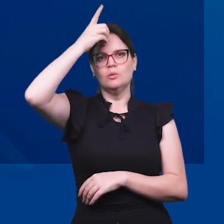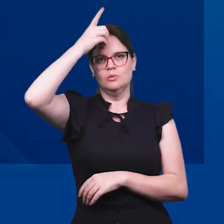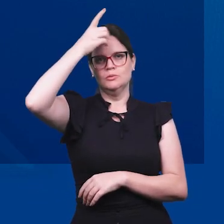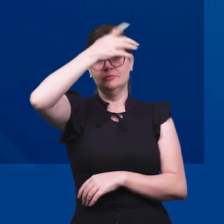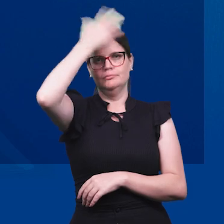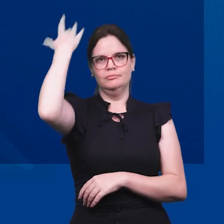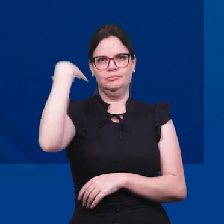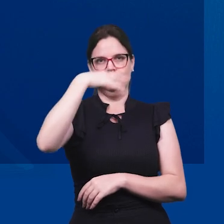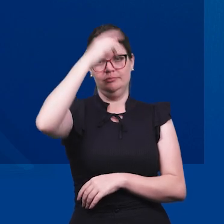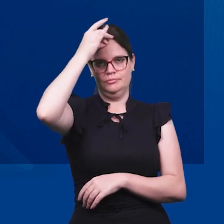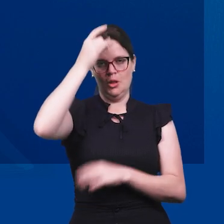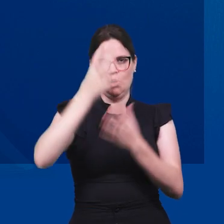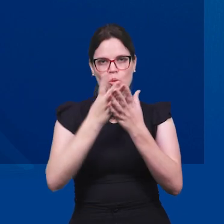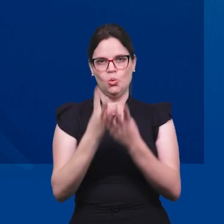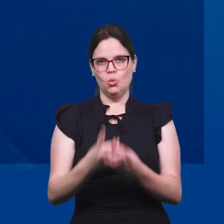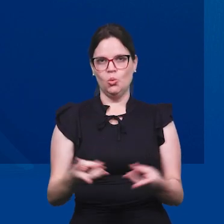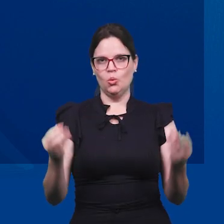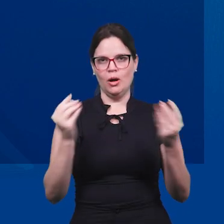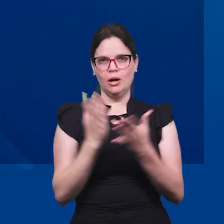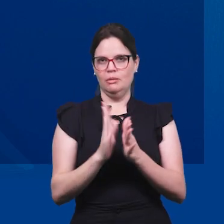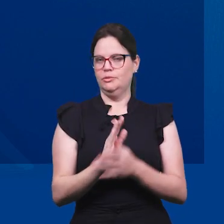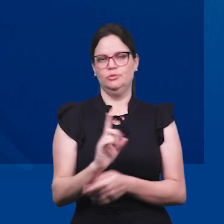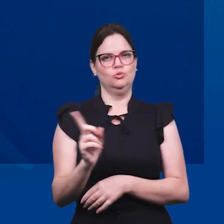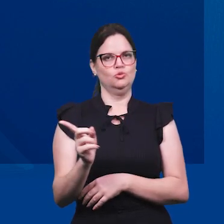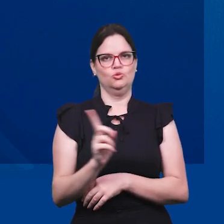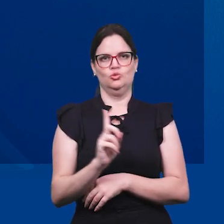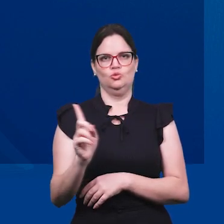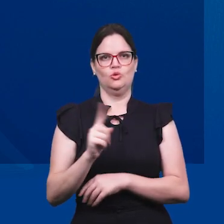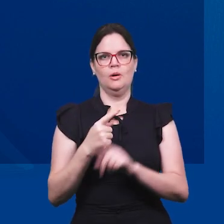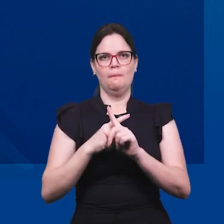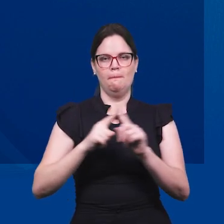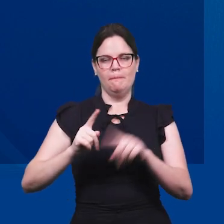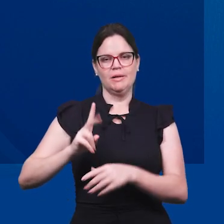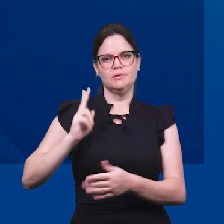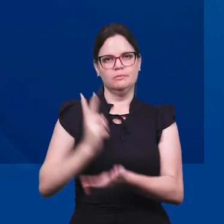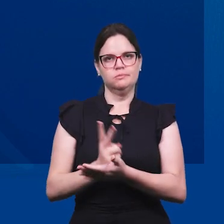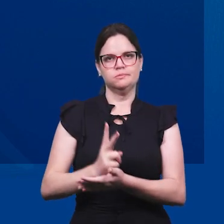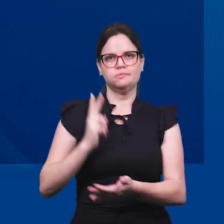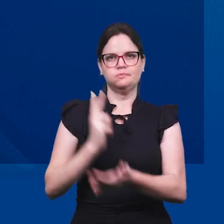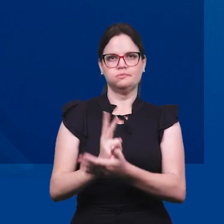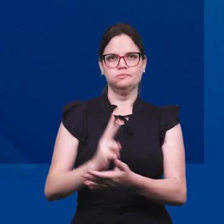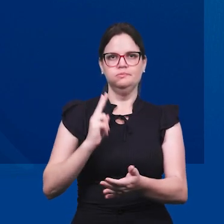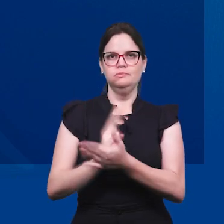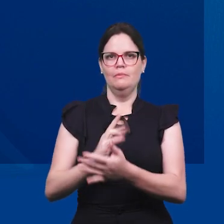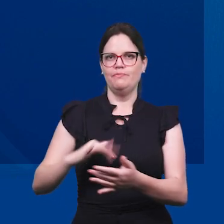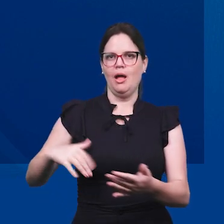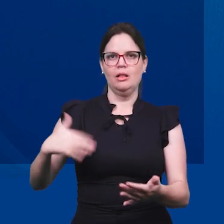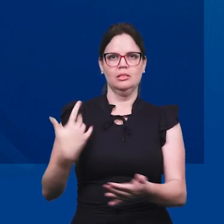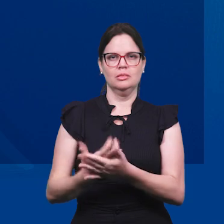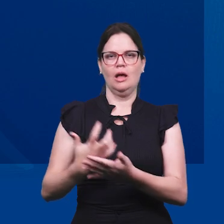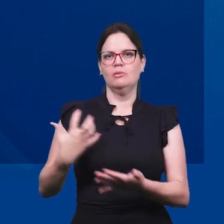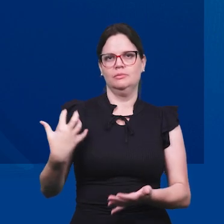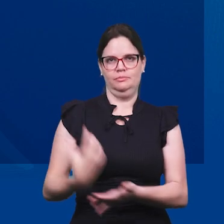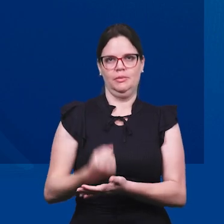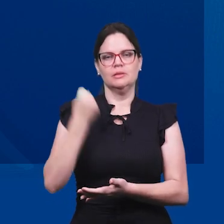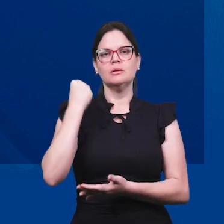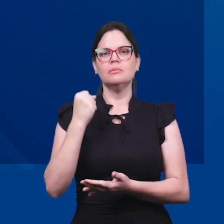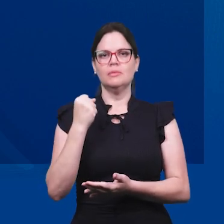дары Духа Святого не исчезли, и они по сей день работают в верной